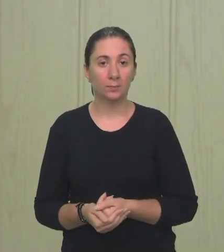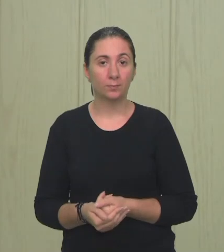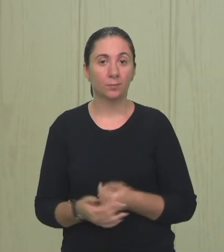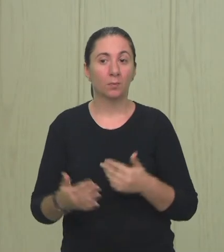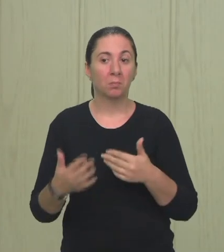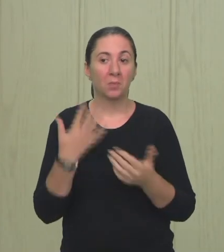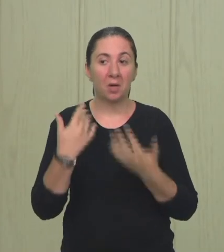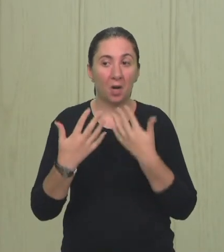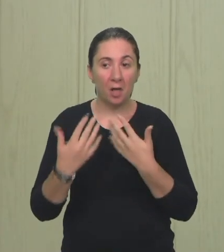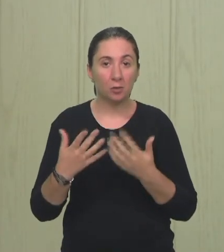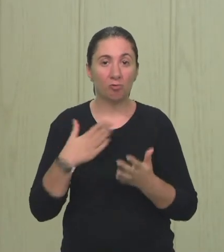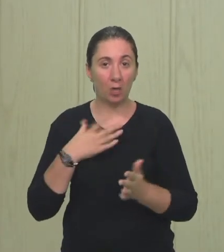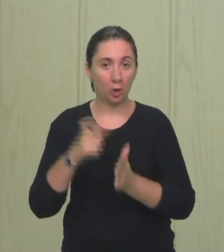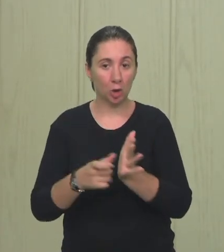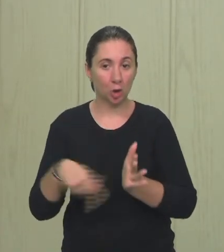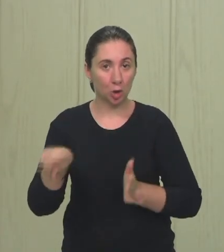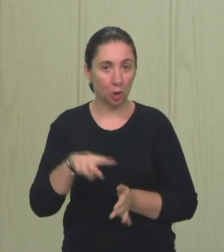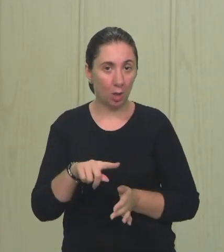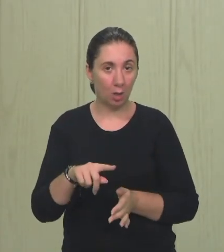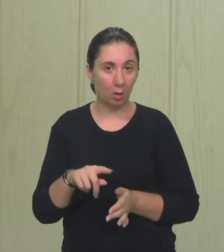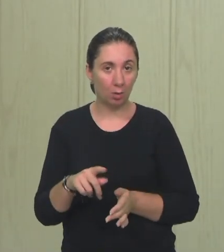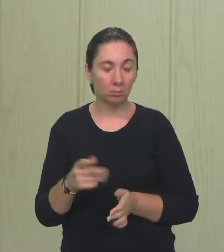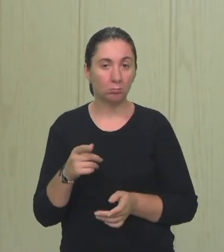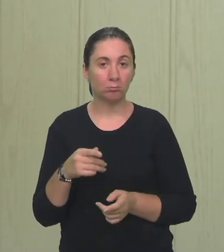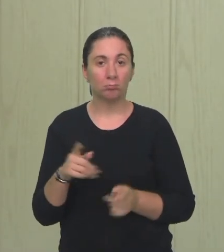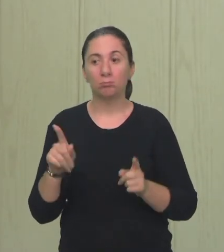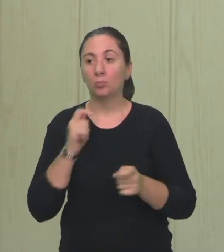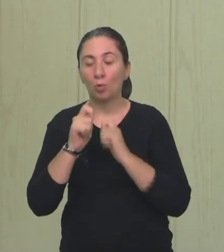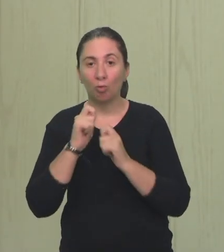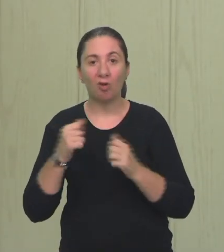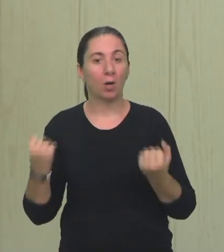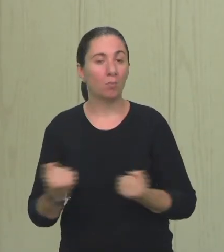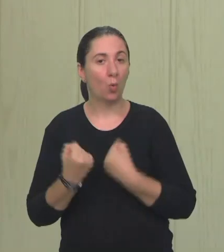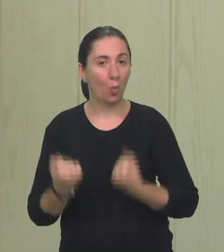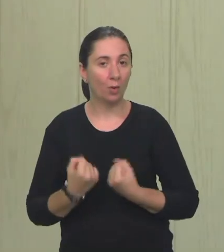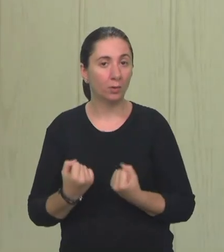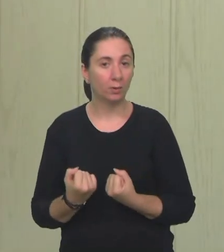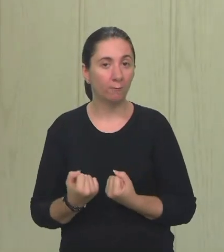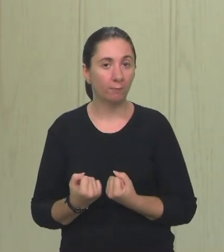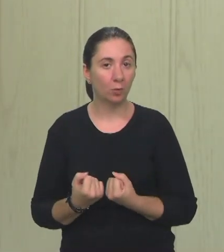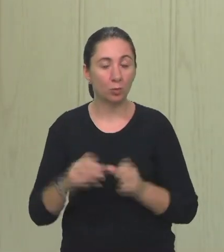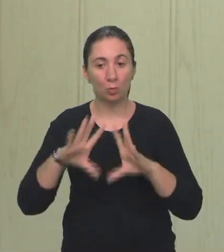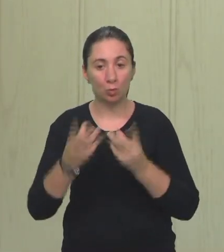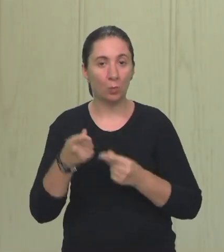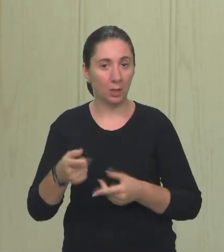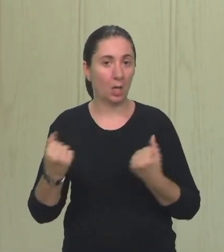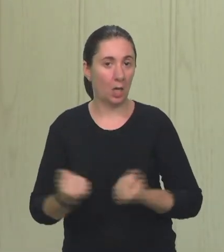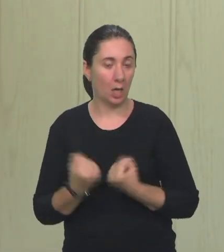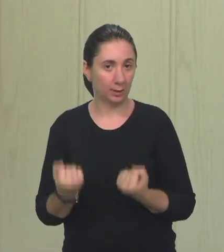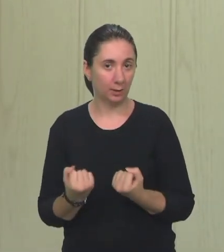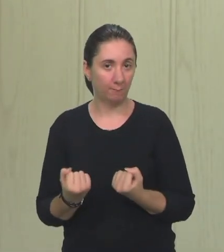priči u razgovoru sa našim članovima, nakon dogovaramo na samim time i aktivnosti i u sklopu tih aktivnosti, znači,